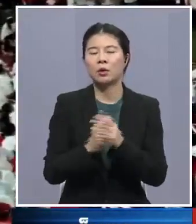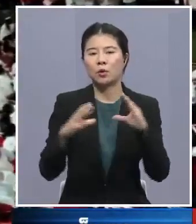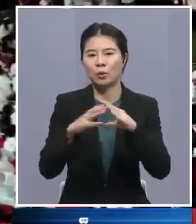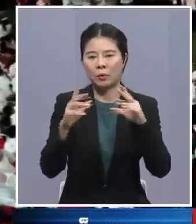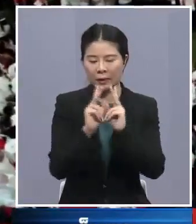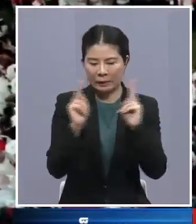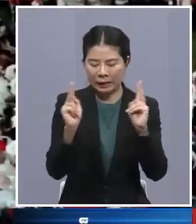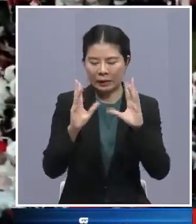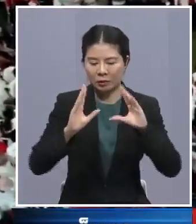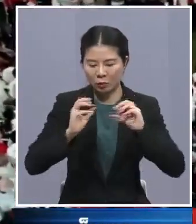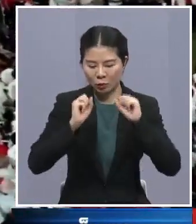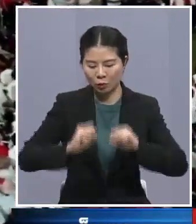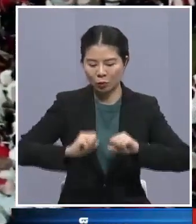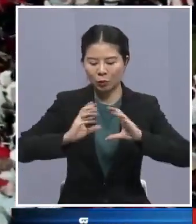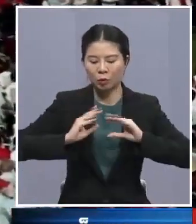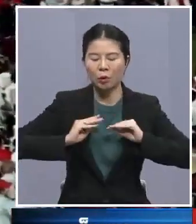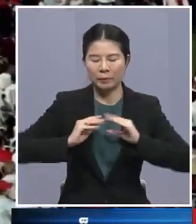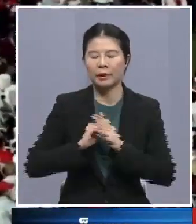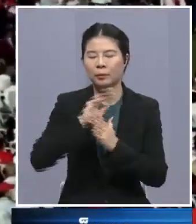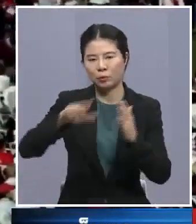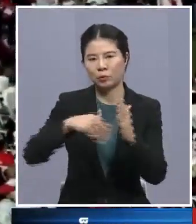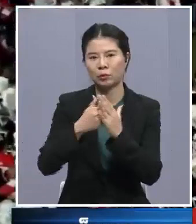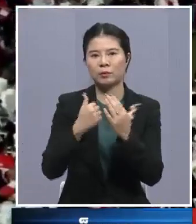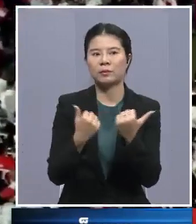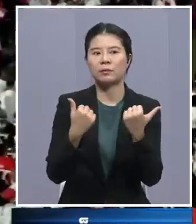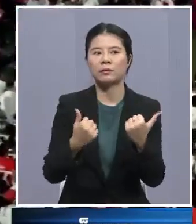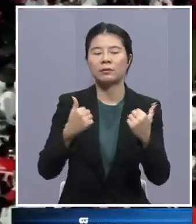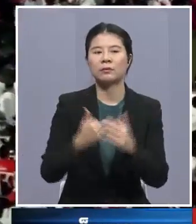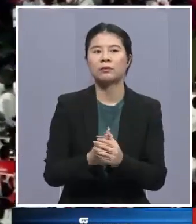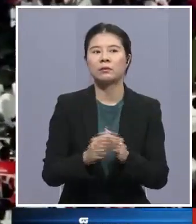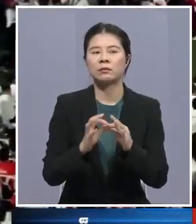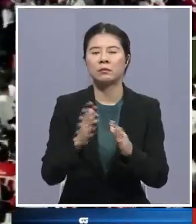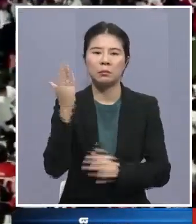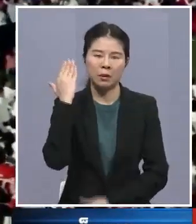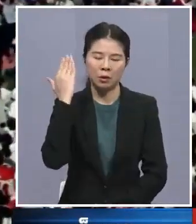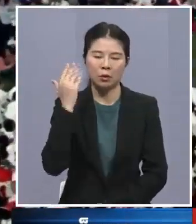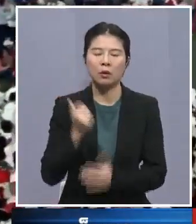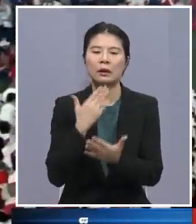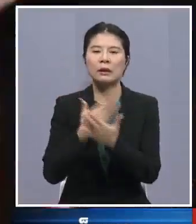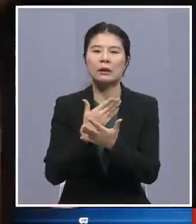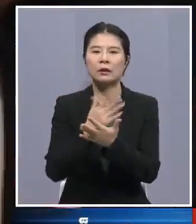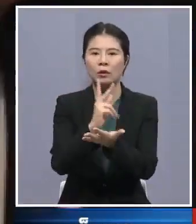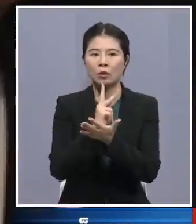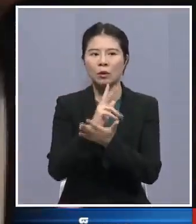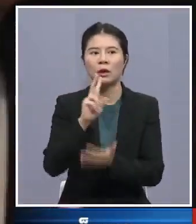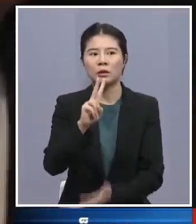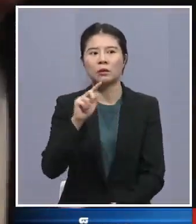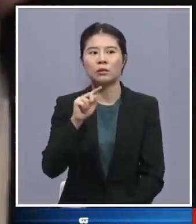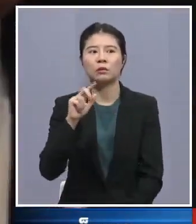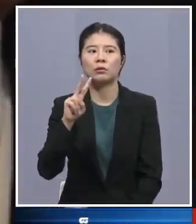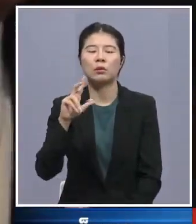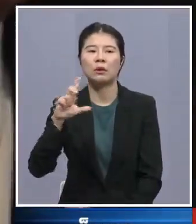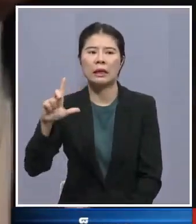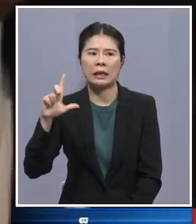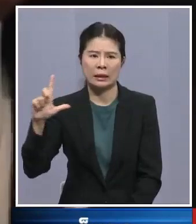กุมบทเรียนจากโครงการจำนำข้าวและพรก.เงินกู้2ล้านล้านในสมัยคุณยิ่งลักษณ์ทำให้นายกเศรษฐา